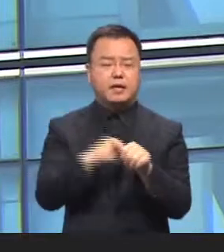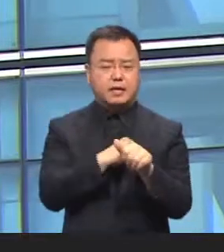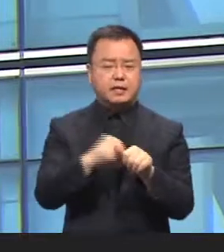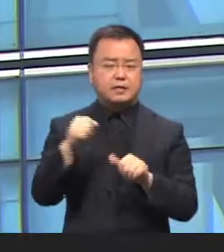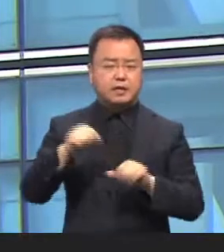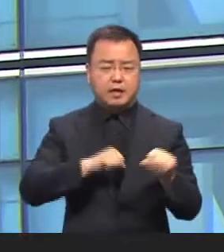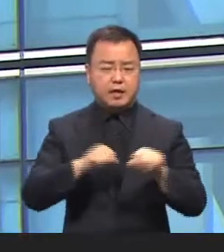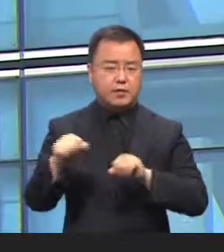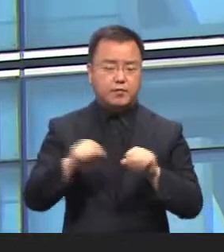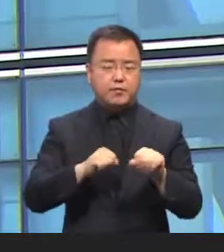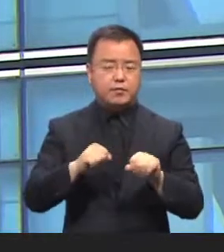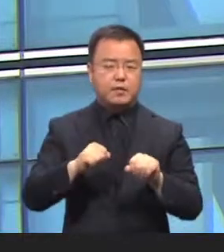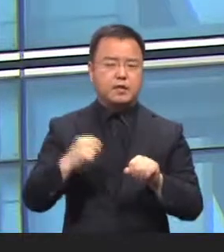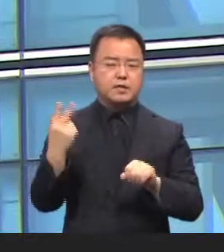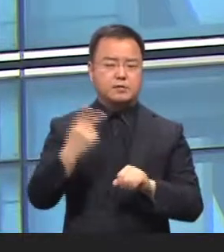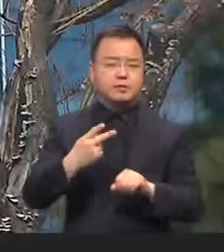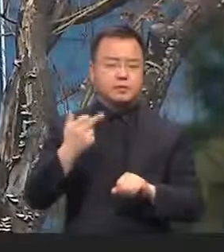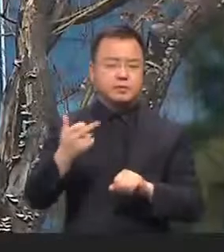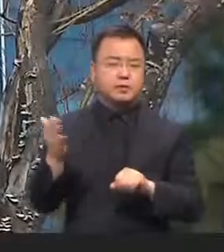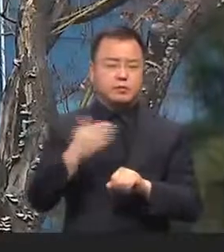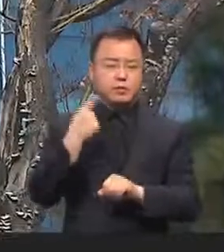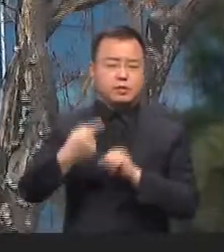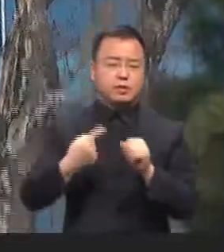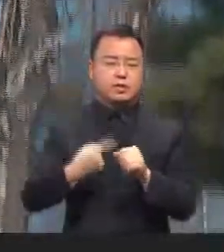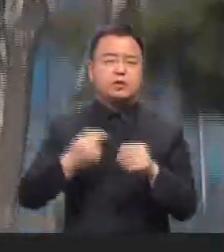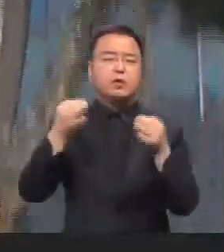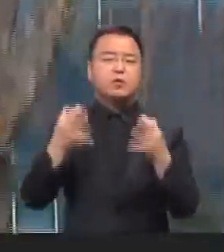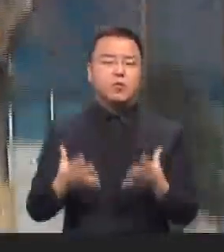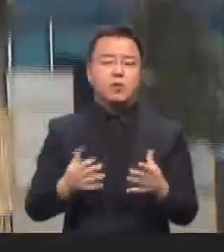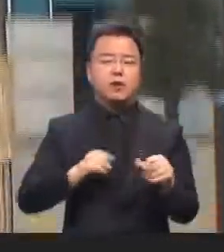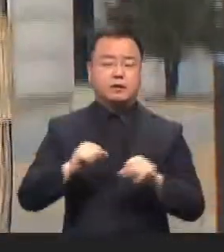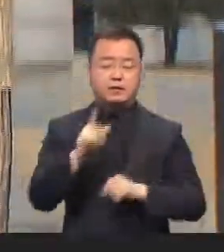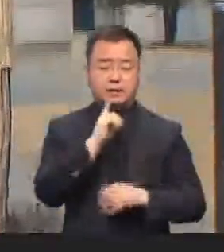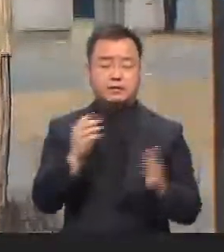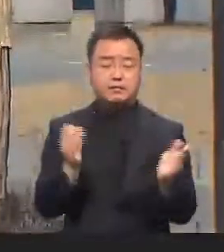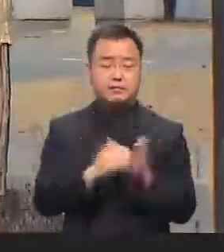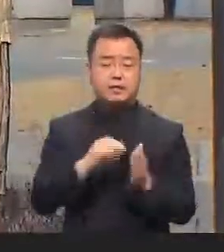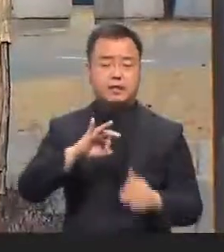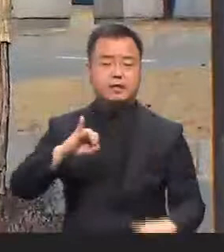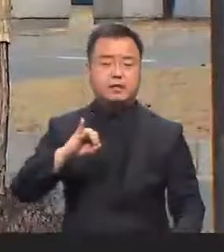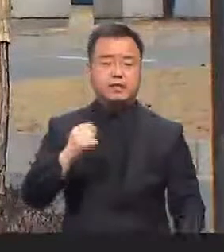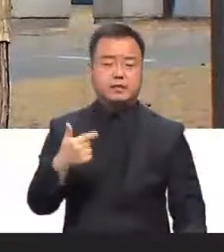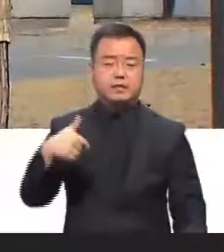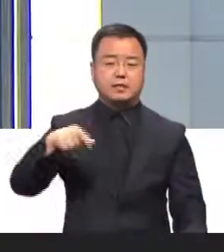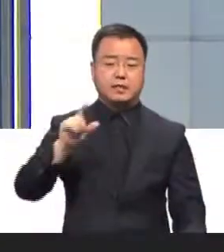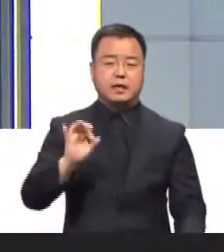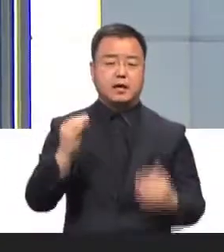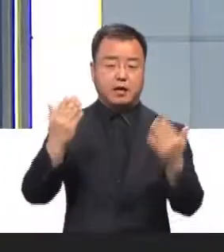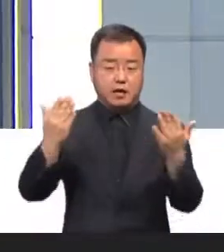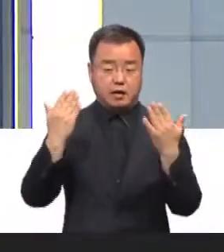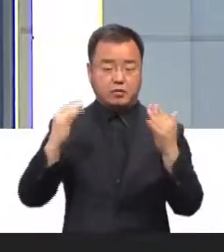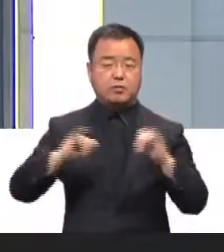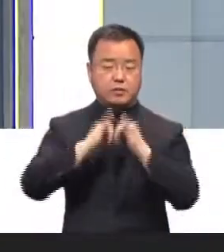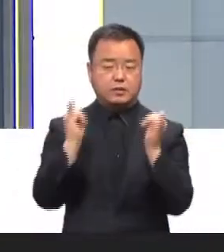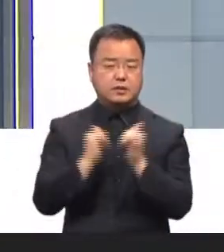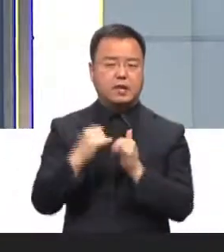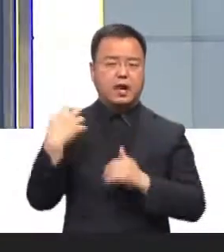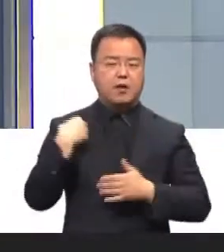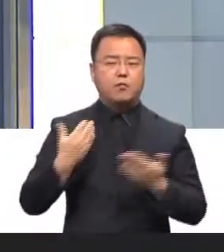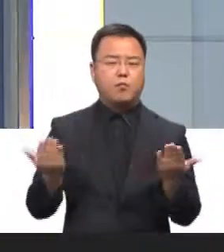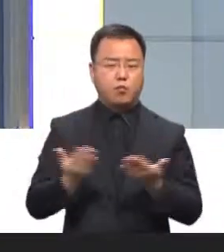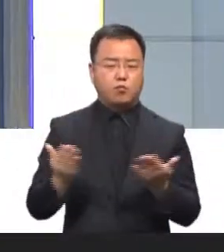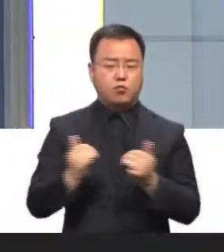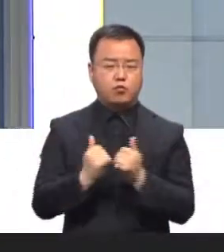2017년부터 1년가량 지속된 것으로 나타났습니다. 검찰은 인강학교 사회복무요원 3명이 장애 학생 4명을